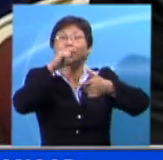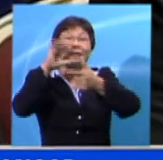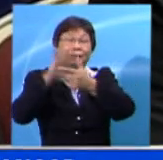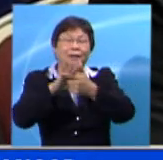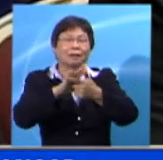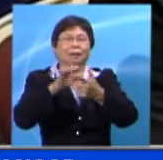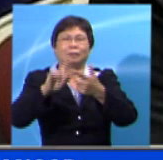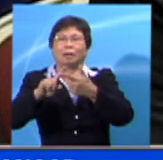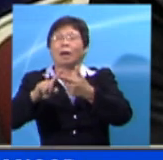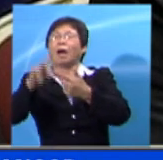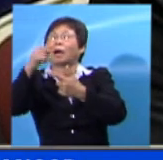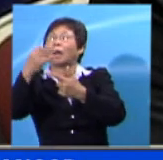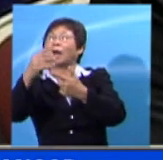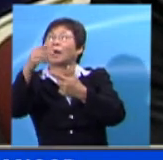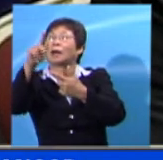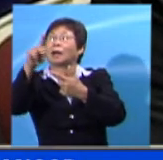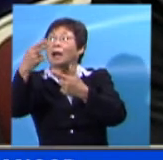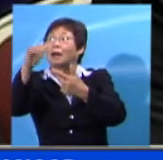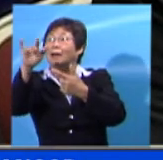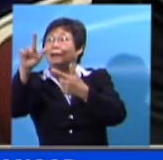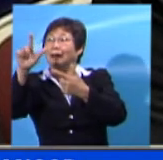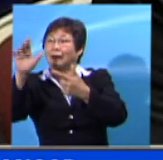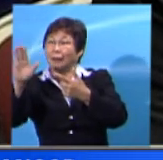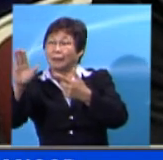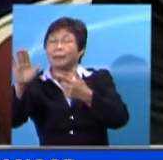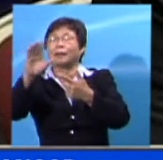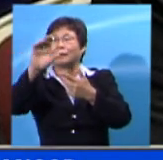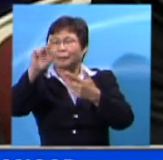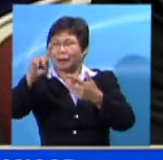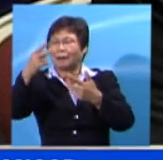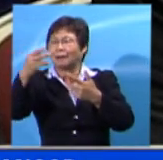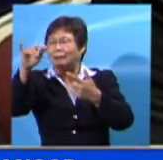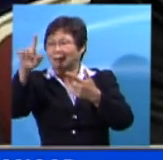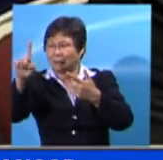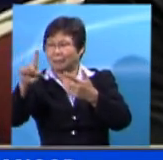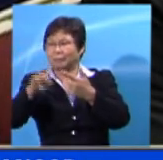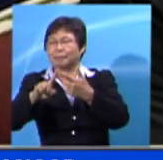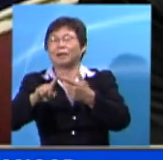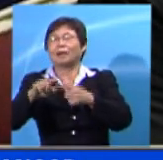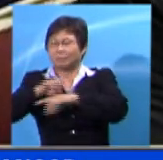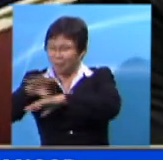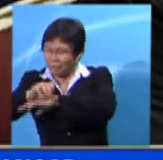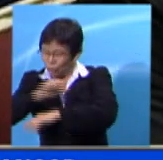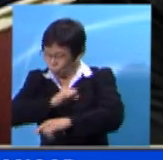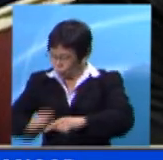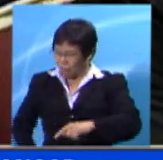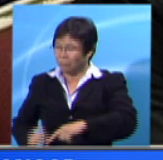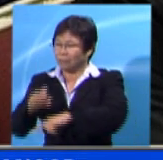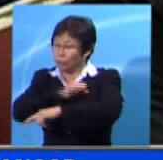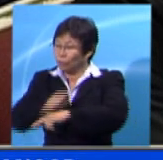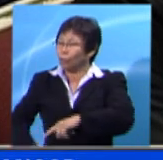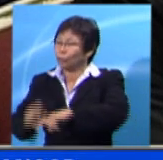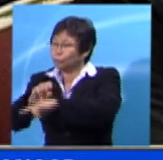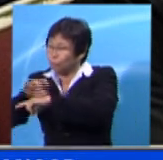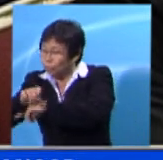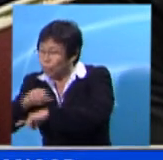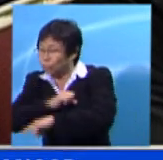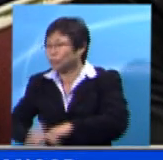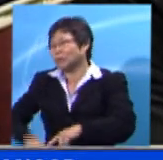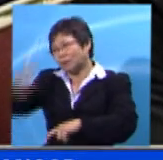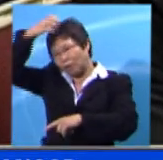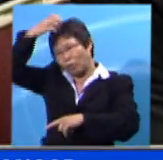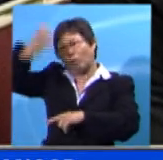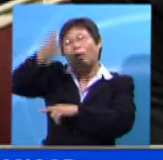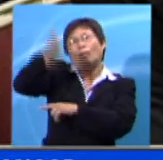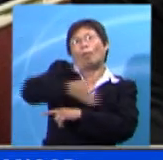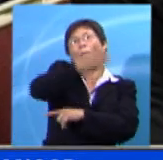semasa masih lagi menjadi menteri besar menasihati tuanku Sultan untuk membubarkan dewan